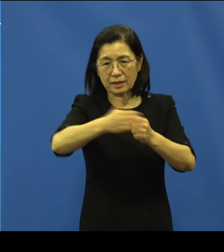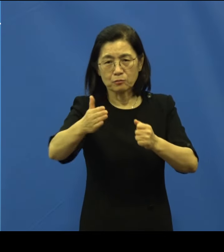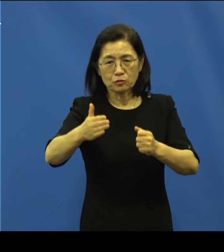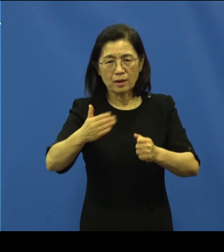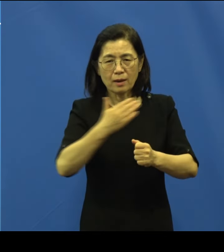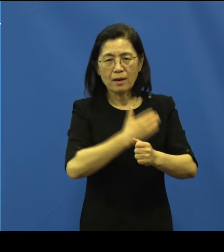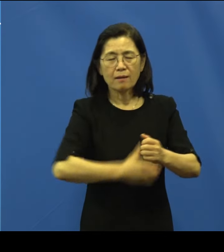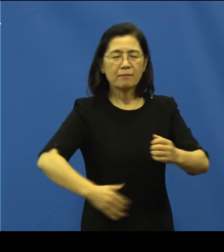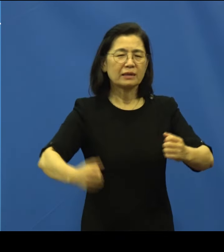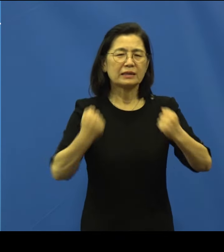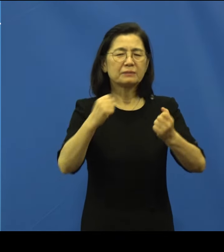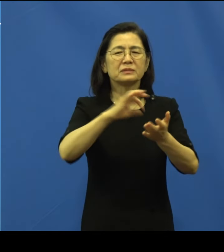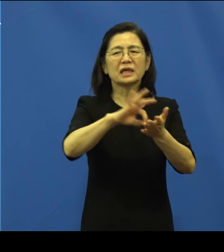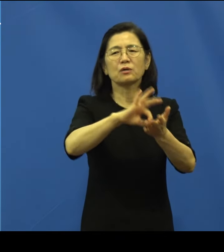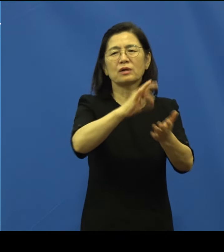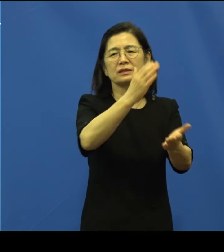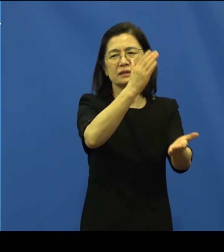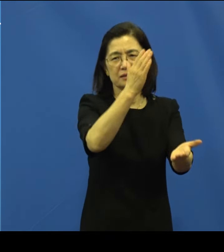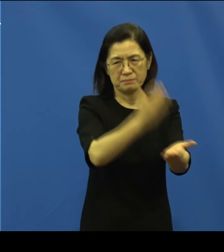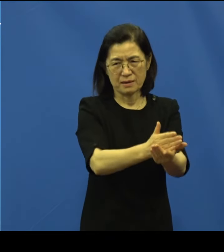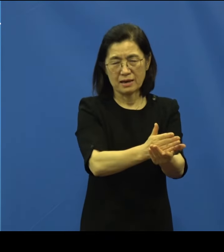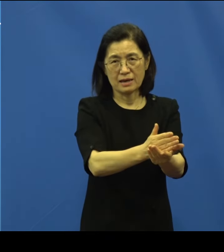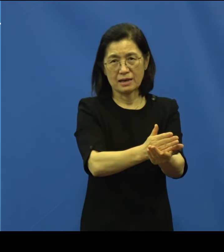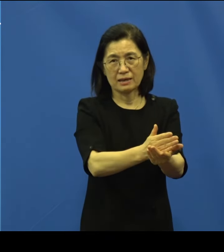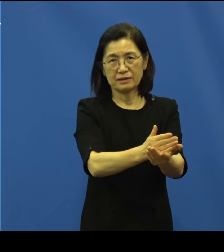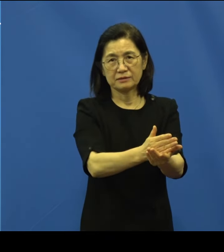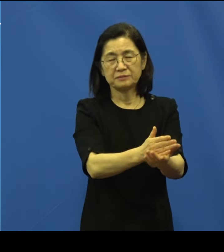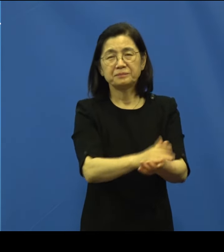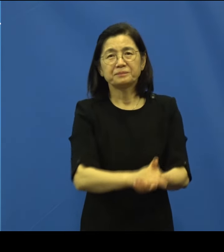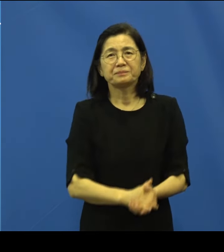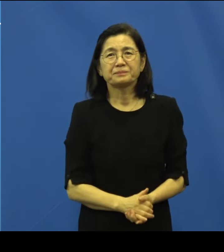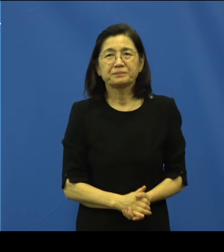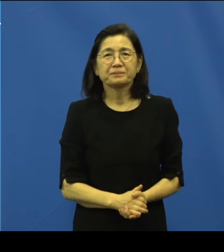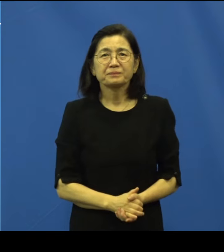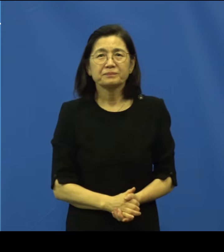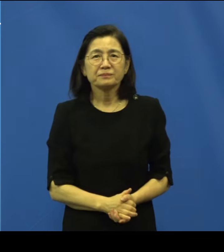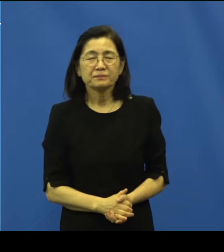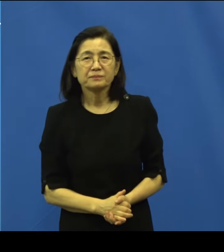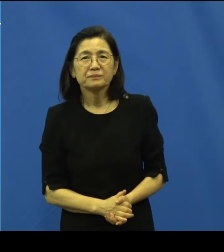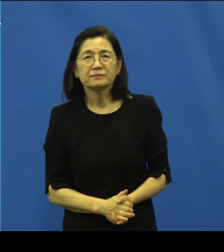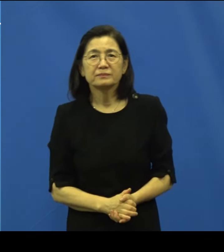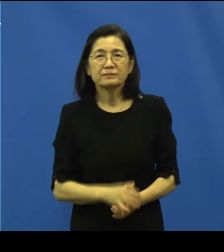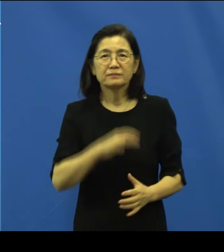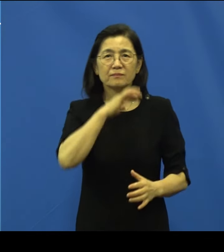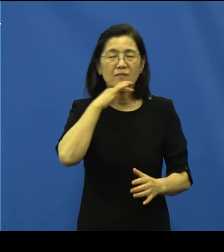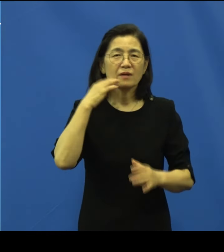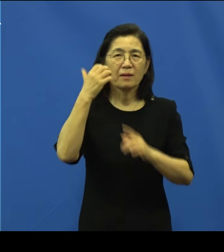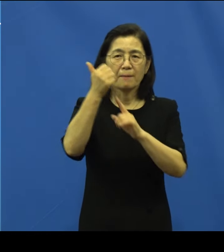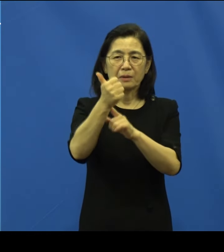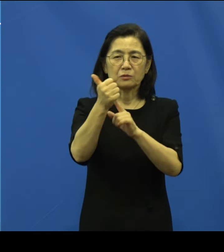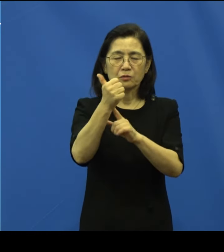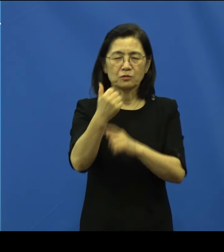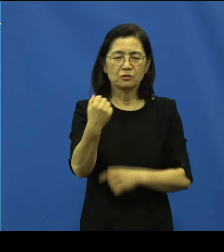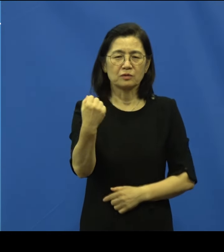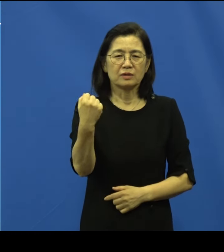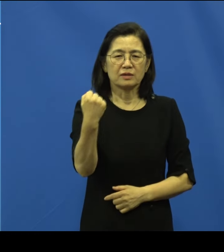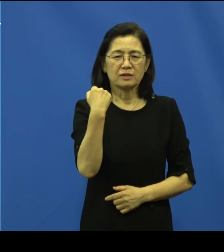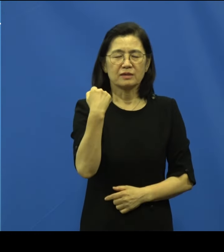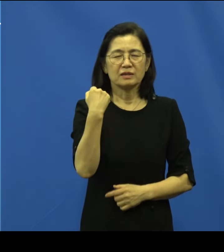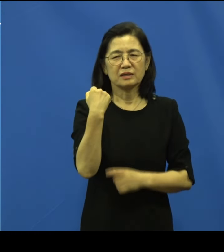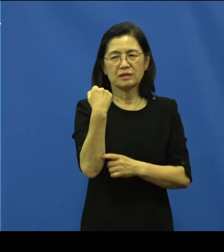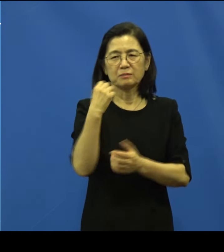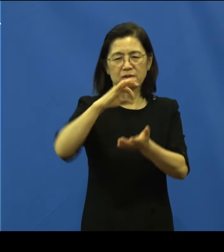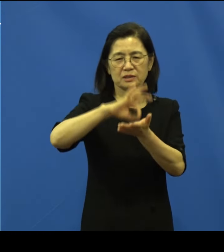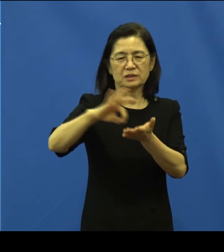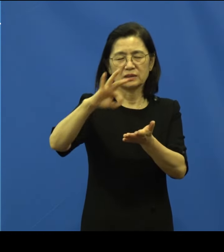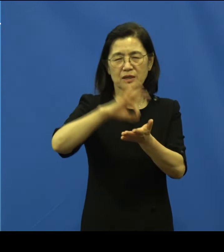거죠. 힘을 쓸 때 쓰고 뺄 때 빼야 되는데 이게 강약 조절이 안 되는 거예요. 여러분,